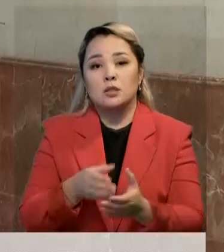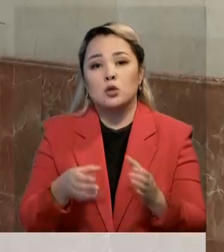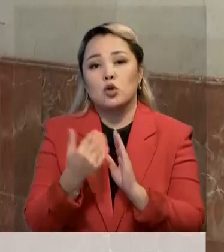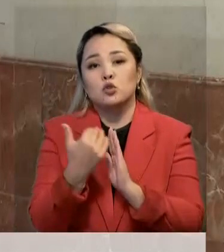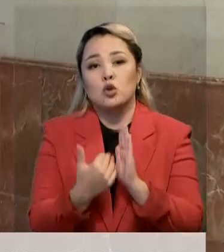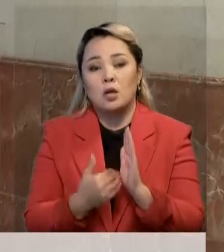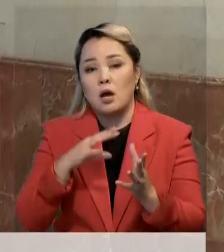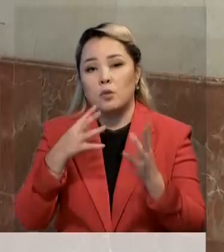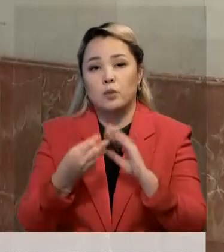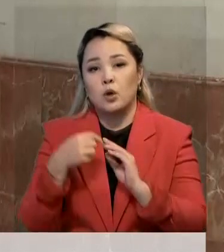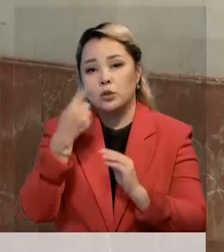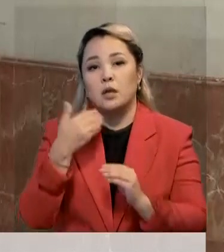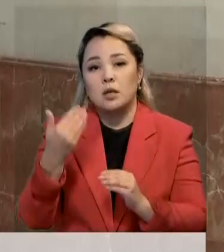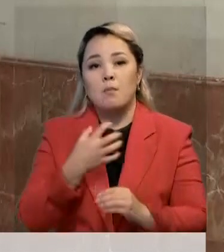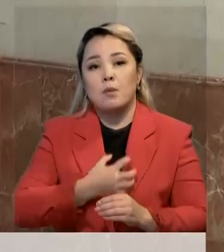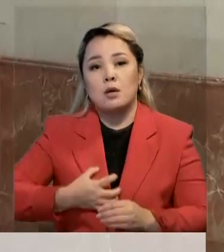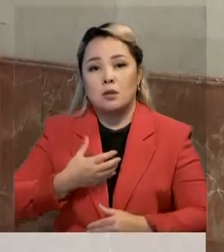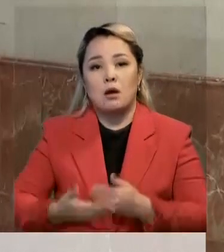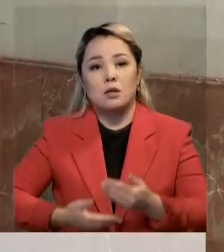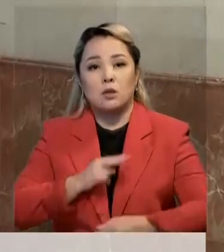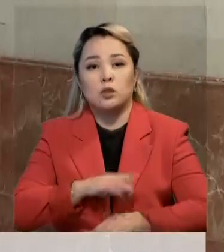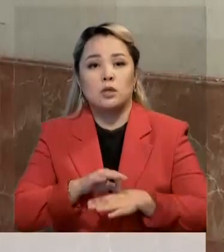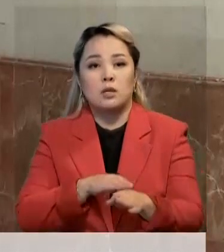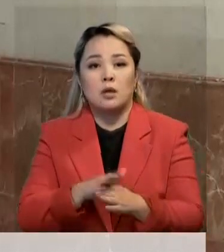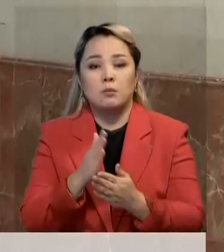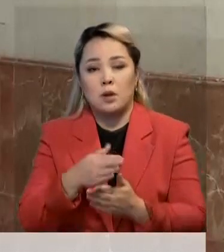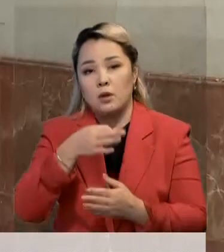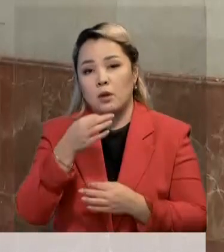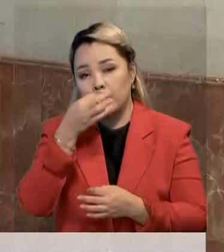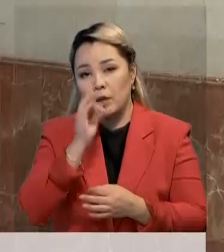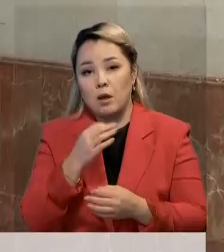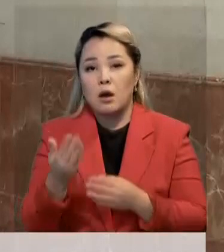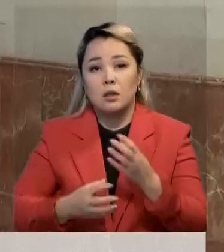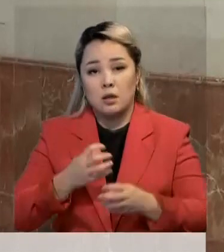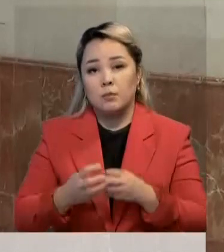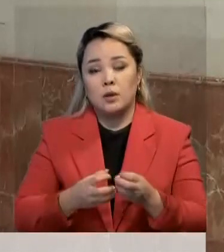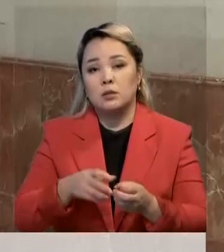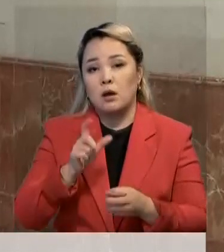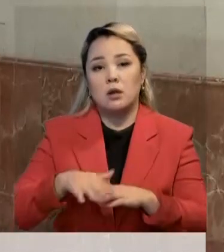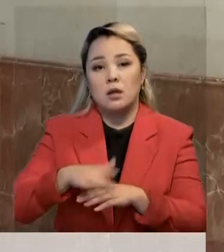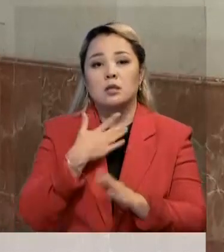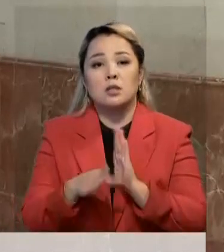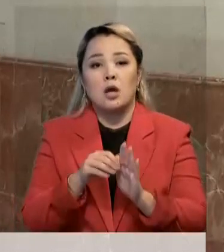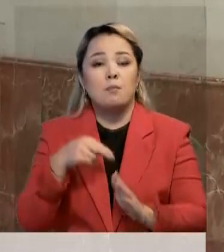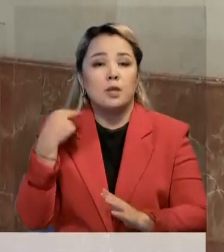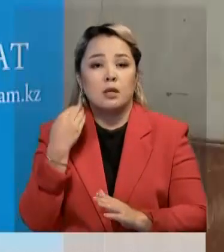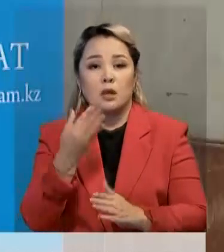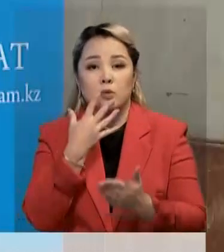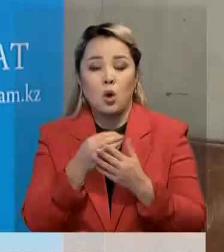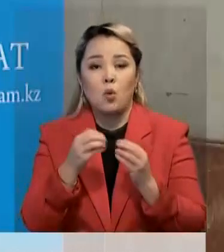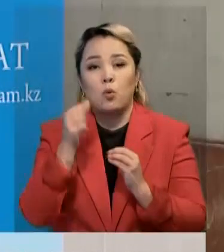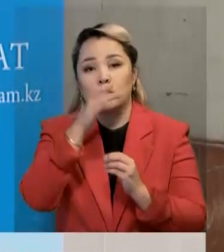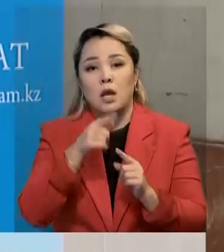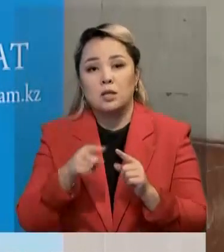жүйені қалыптастыру жағына маңызды қадам жасаймыз. Әлемдік тәжірибеге сүйенсек, халық сайлаған президенттер бұл лауазымды 10 жыл